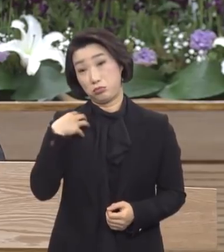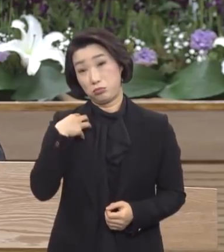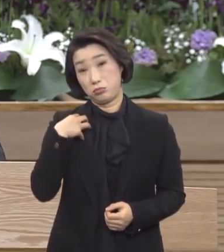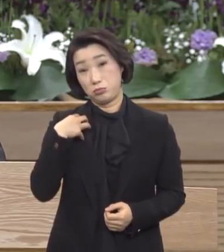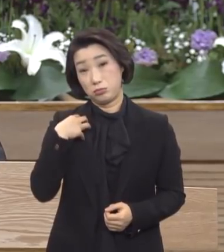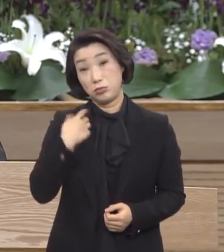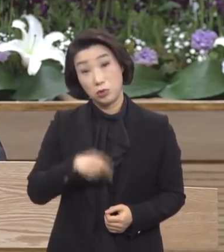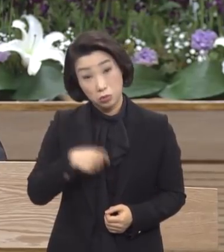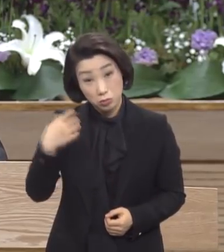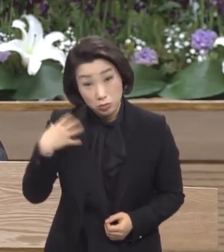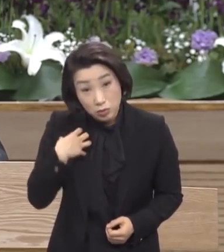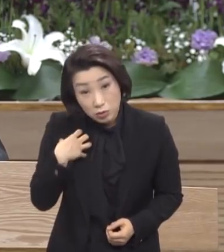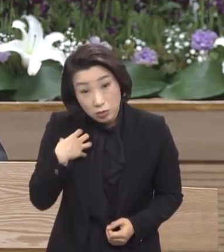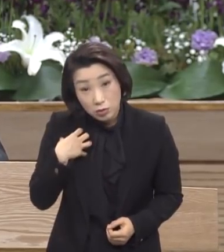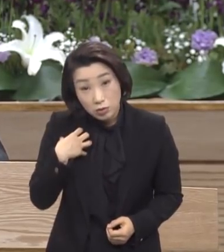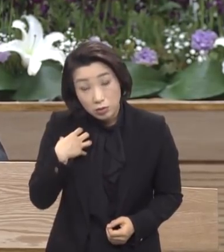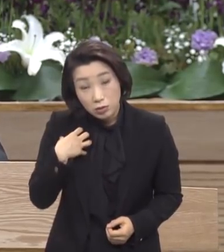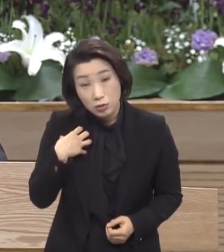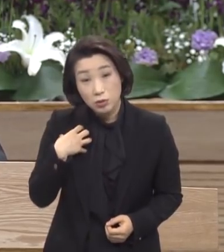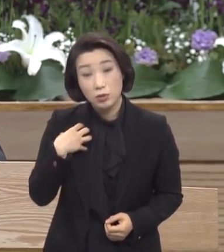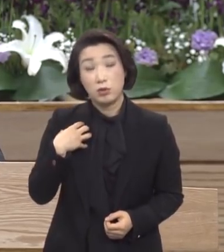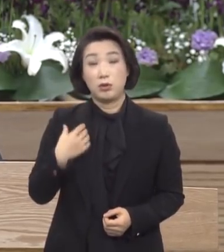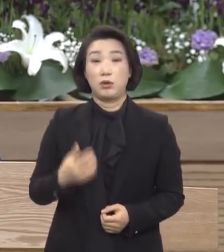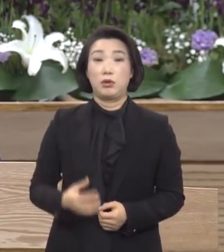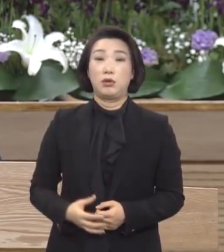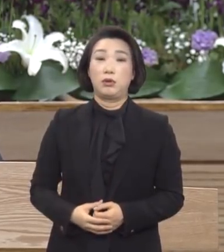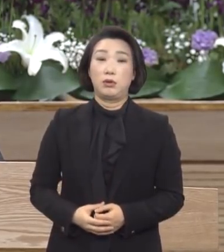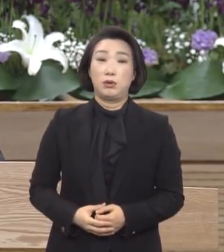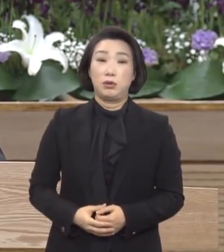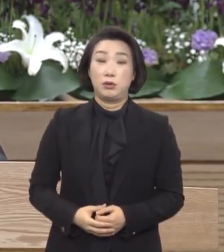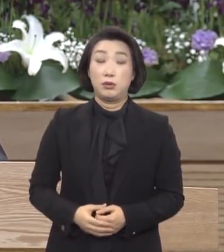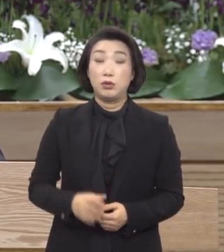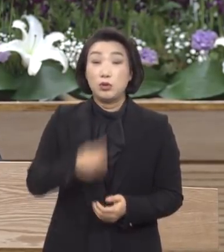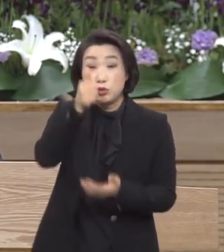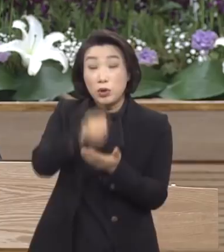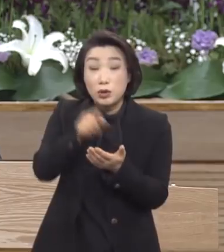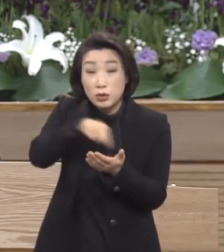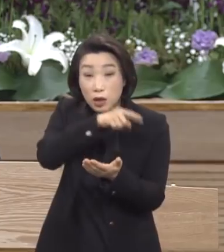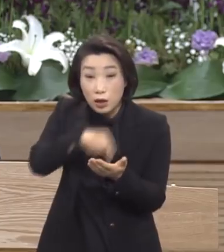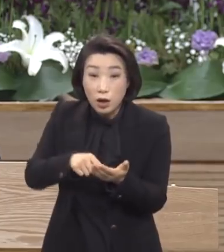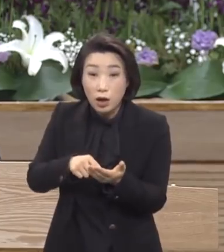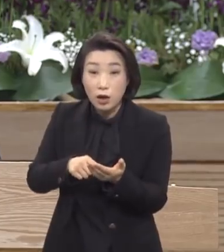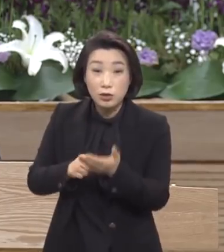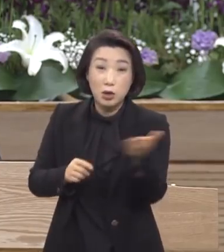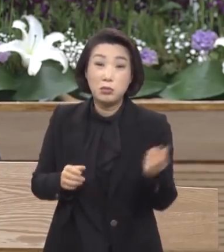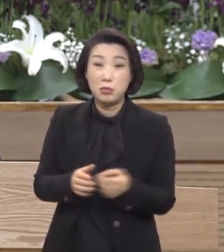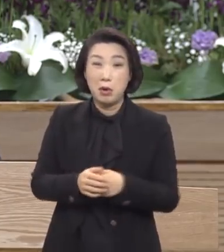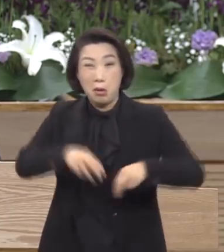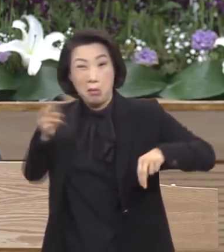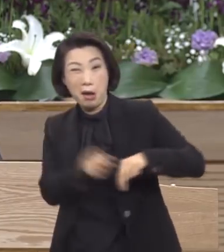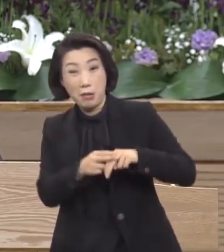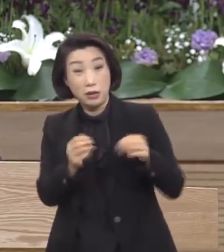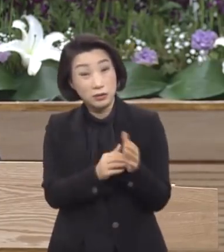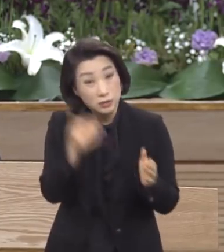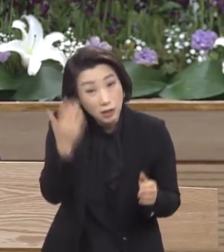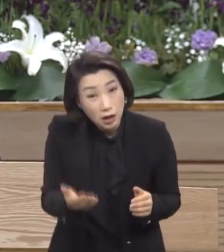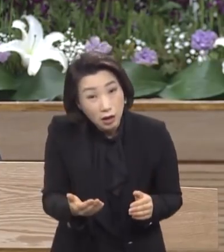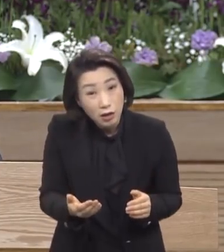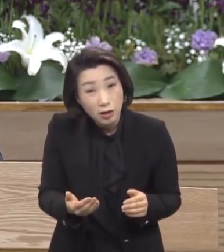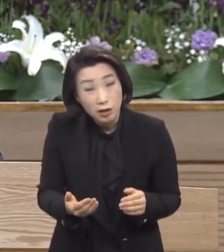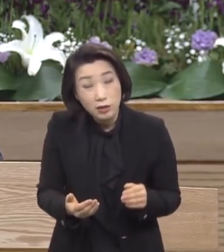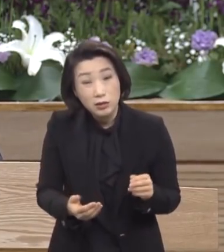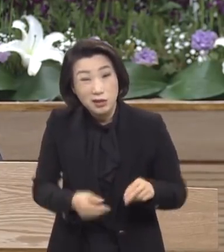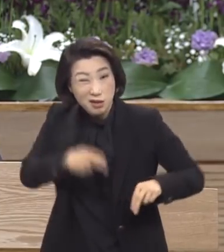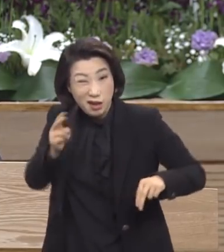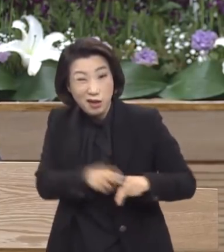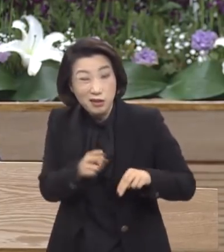돼. 본인이. 죄값의 대가가 매남의 때 맞는 것인가? 그게